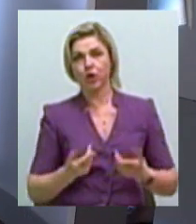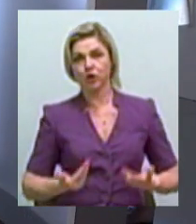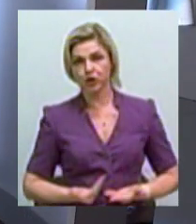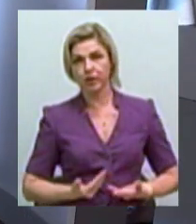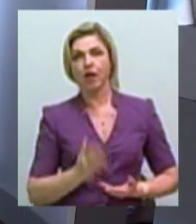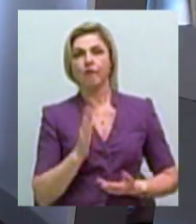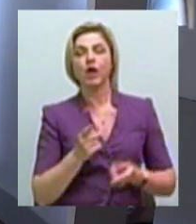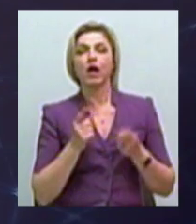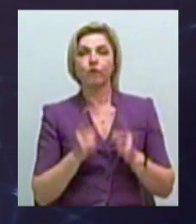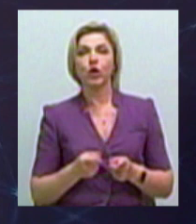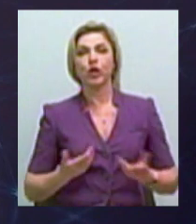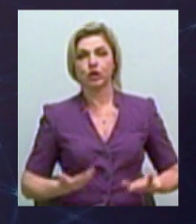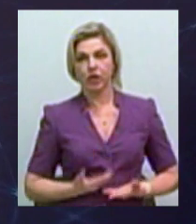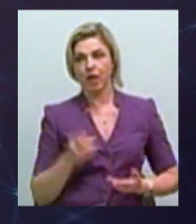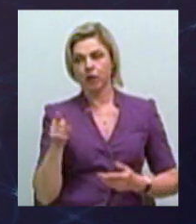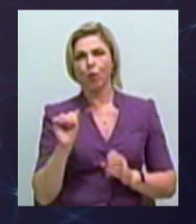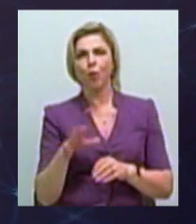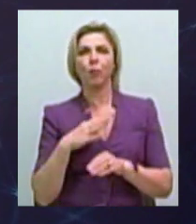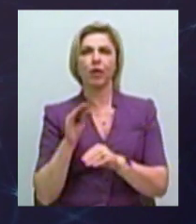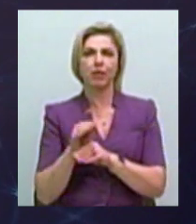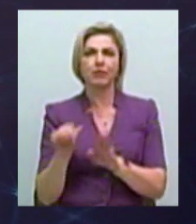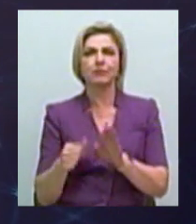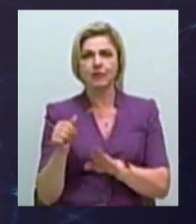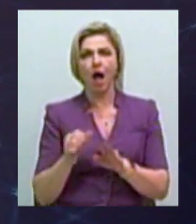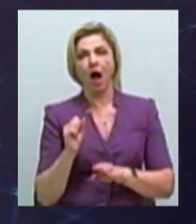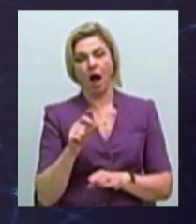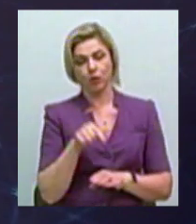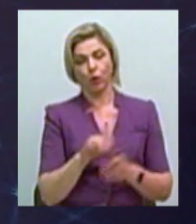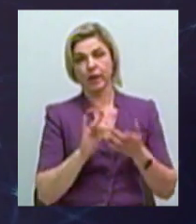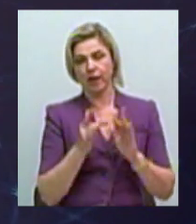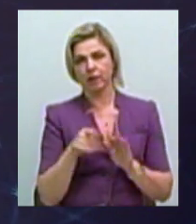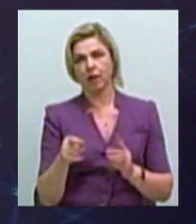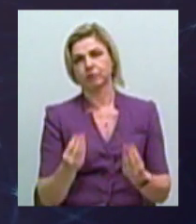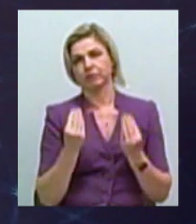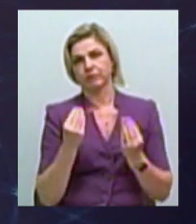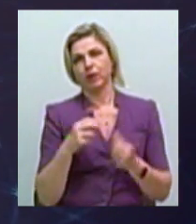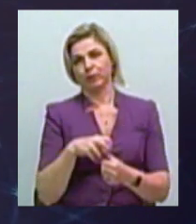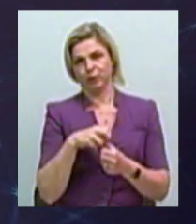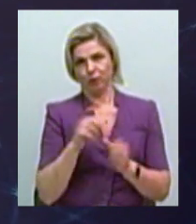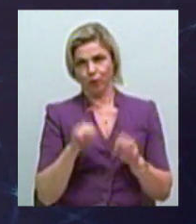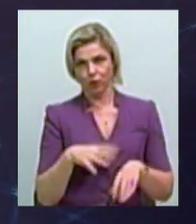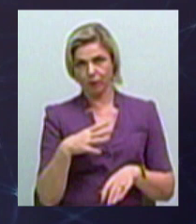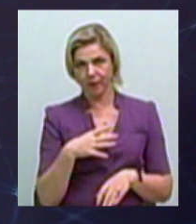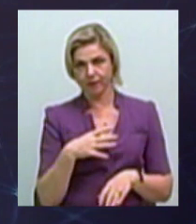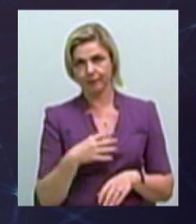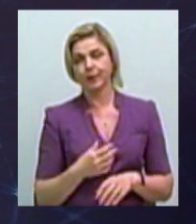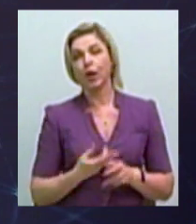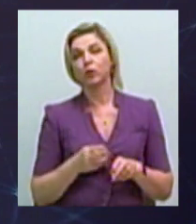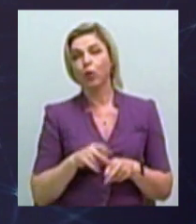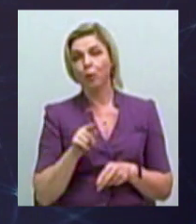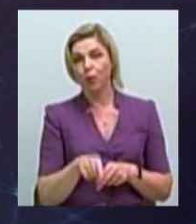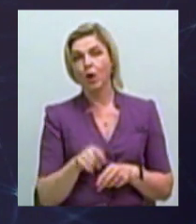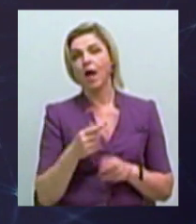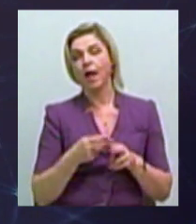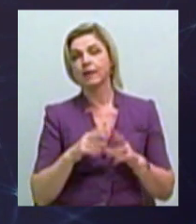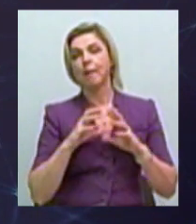її можуть скувати, а в інтернеті вона суперкрута особистість, яка може вирішити будь-які свої проблеми. Тому, звісно, її цей